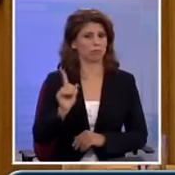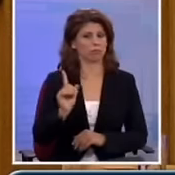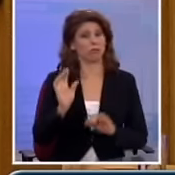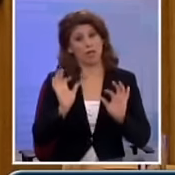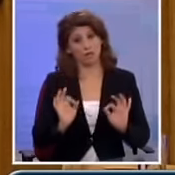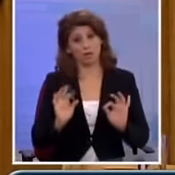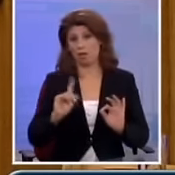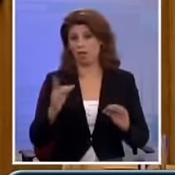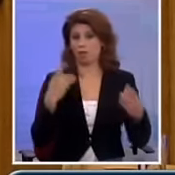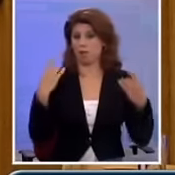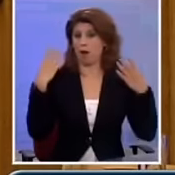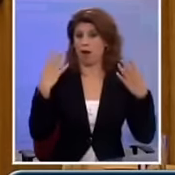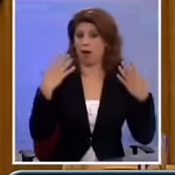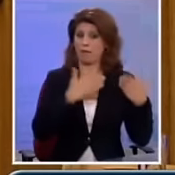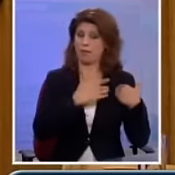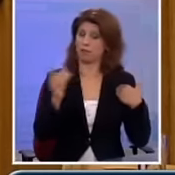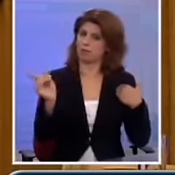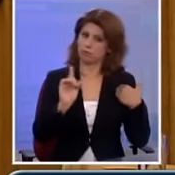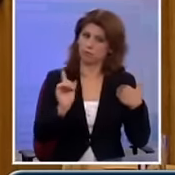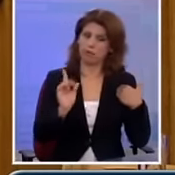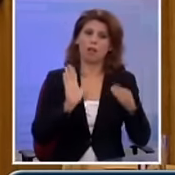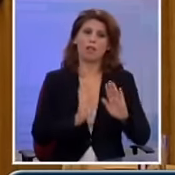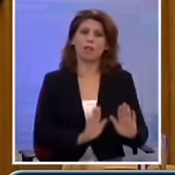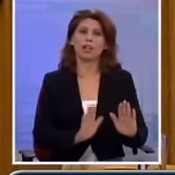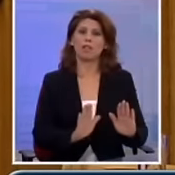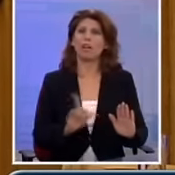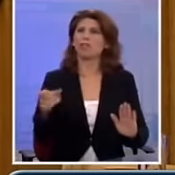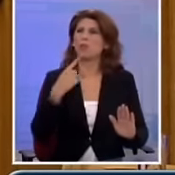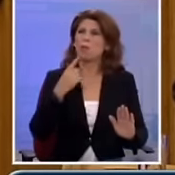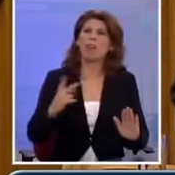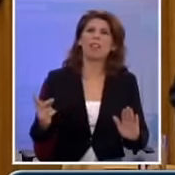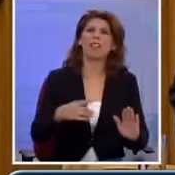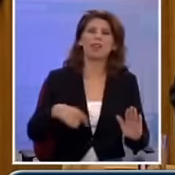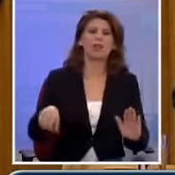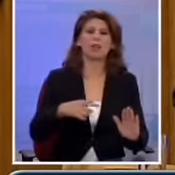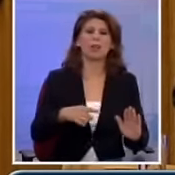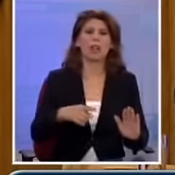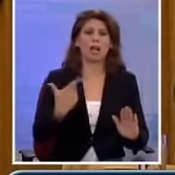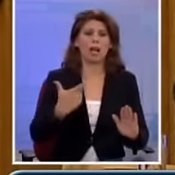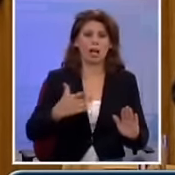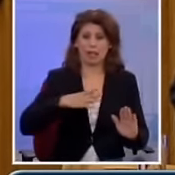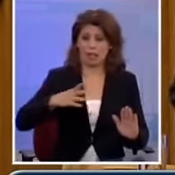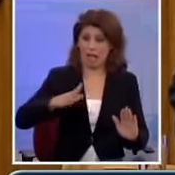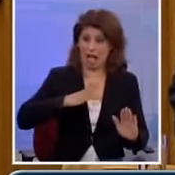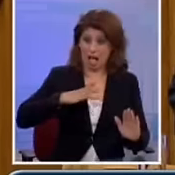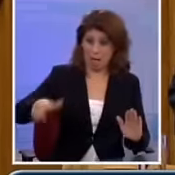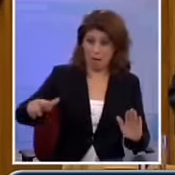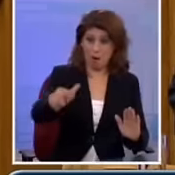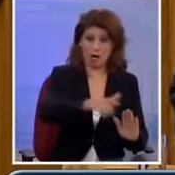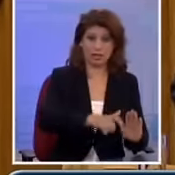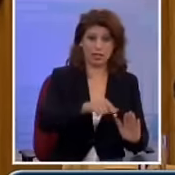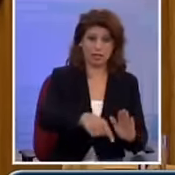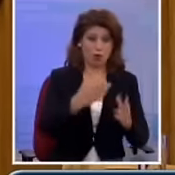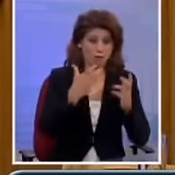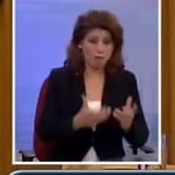Προφανώς δεν αποποιείται τις ευθύνες της και δεν αφήνει κατά το κοινό λεγόμενο να βγάλει ο λαός τα κάστανα από τη φωτιά